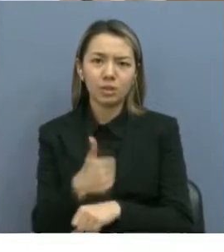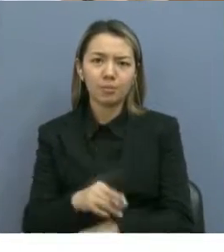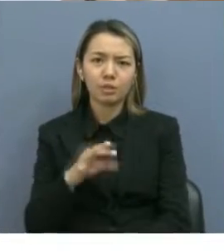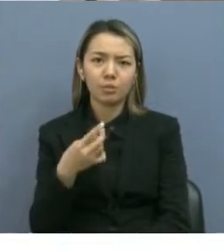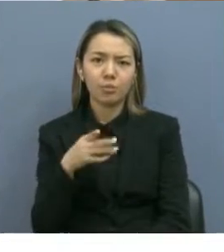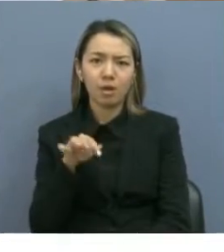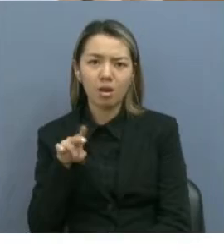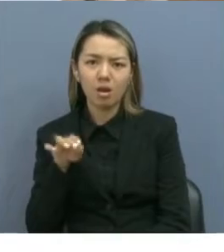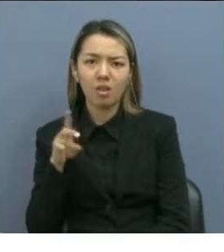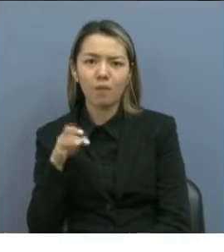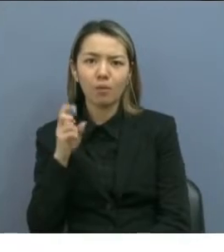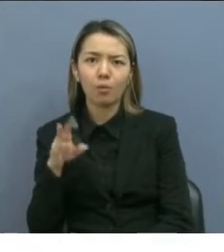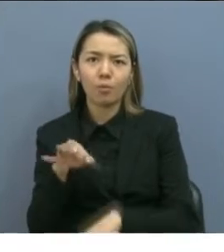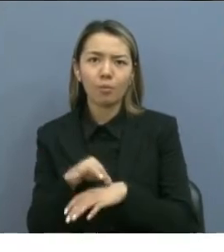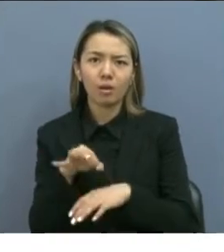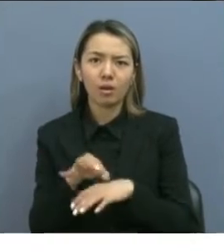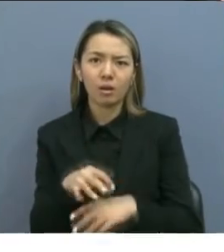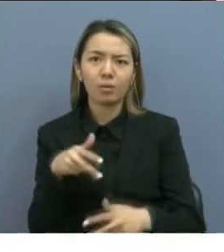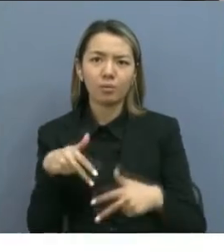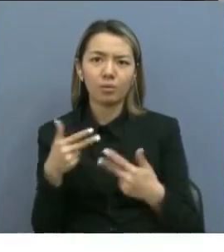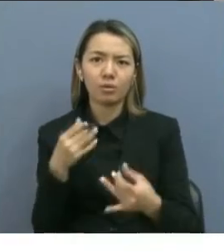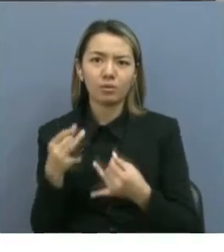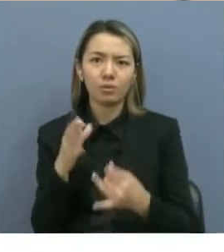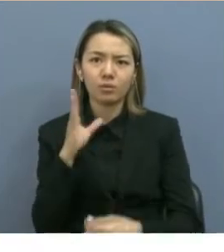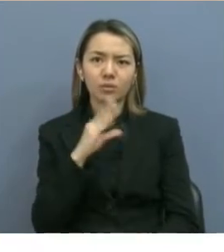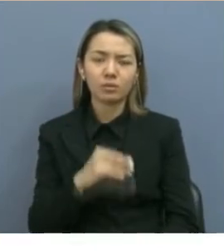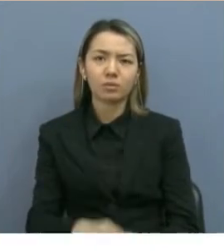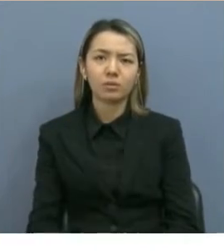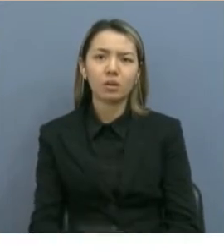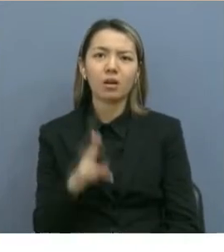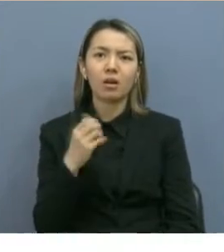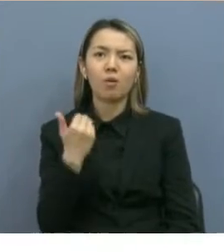Маржықпаев коронавирус жұқтырған науқастармен көгілдір экран арқылы тілдесті.